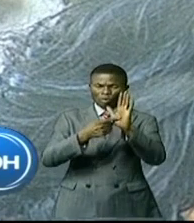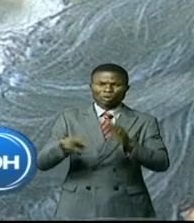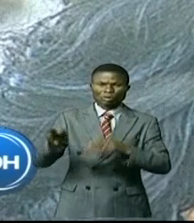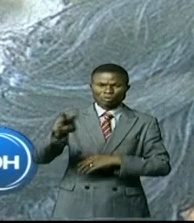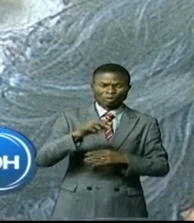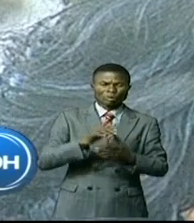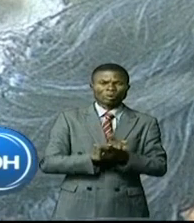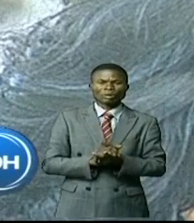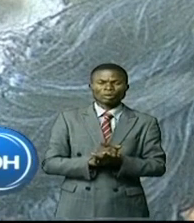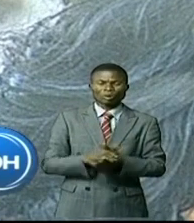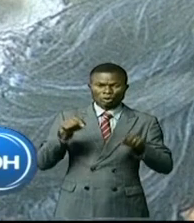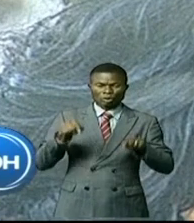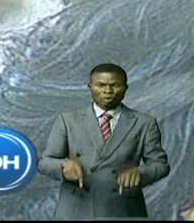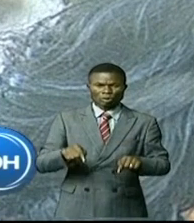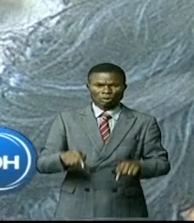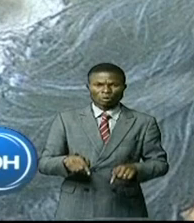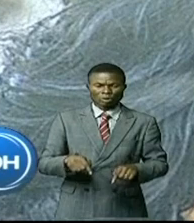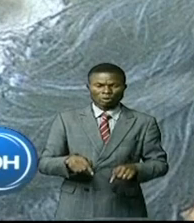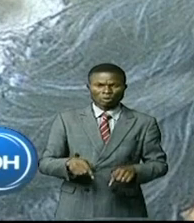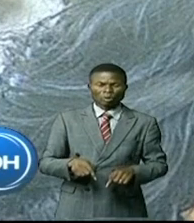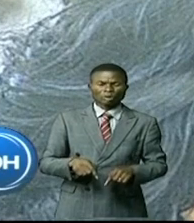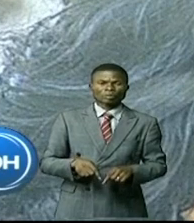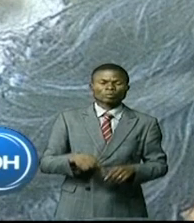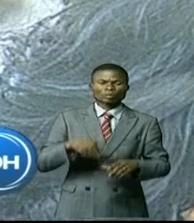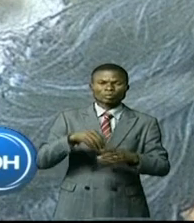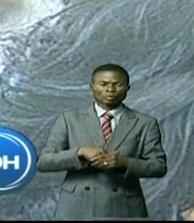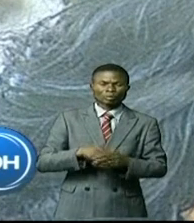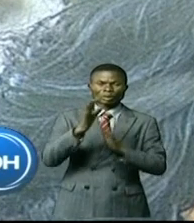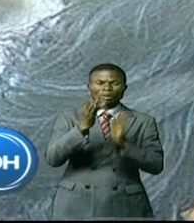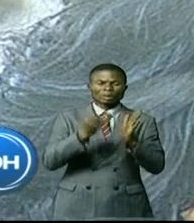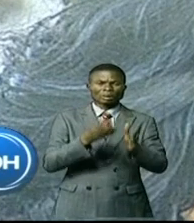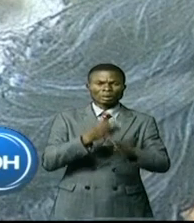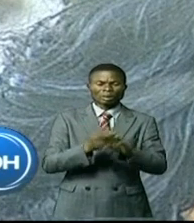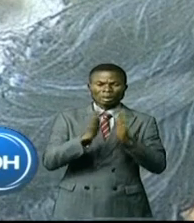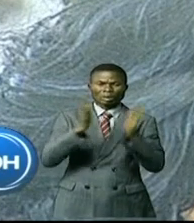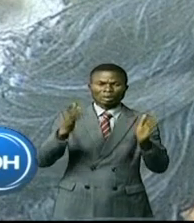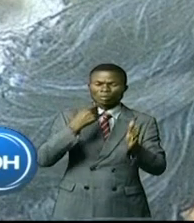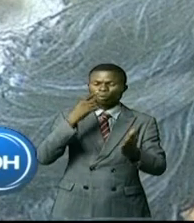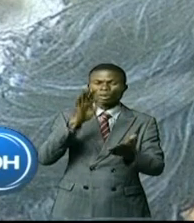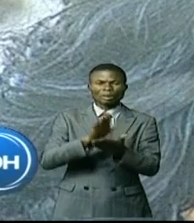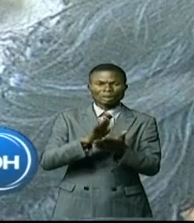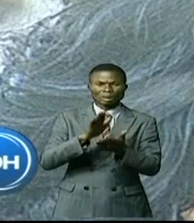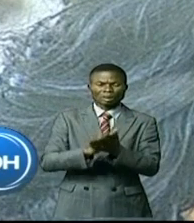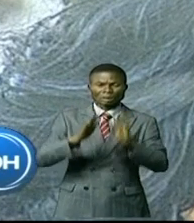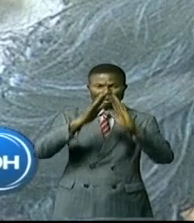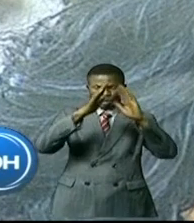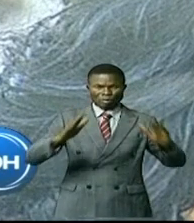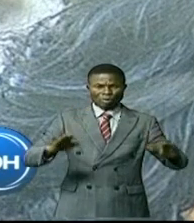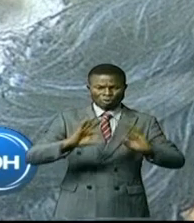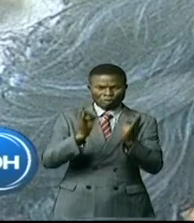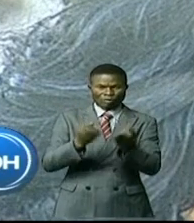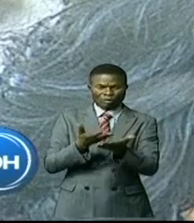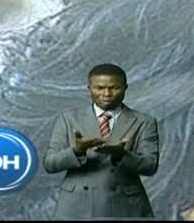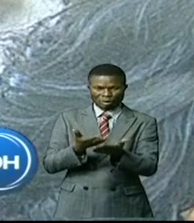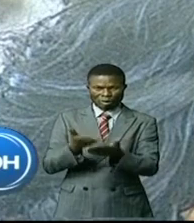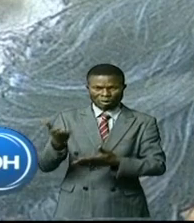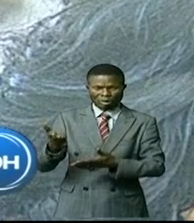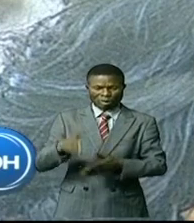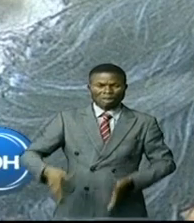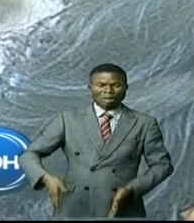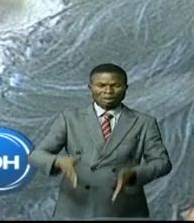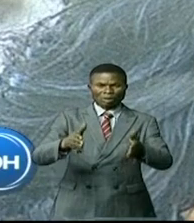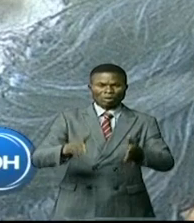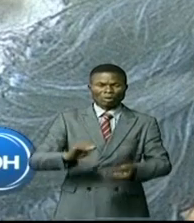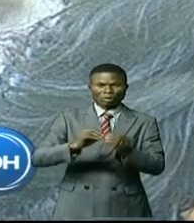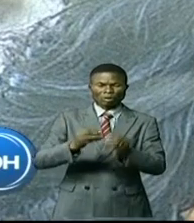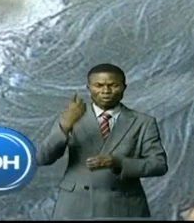suivante. Aujourd'hui a eu lieu, autour de 17h, la messe d'action de grâce au domicile familial situé au